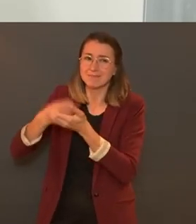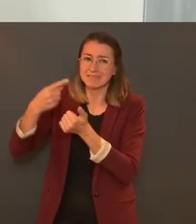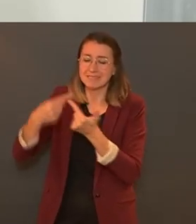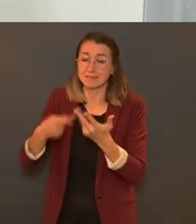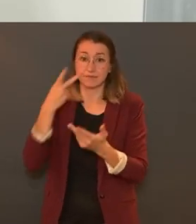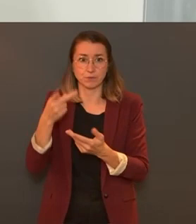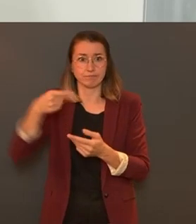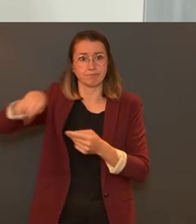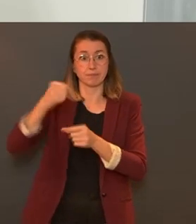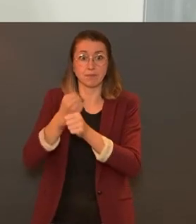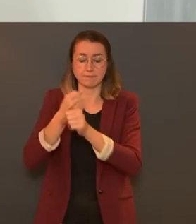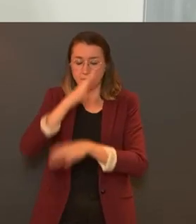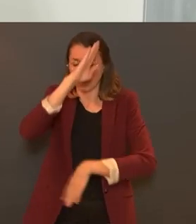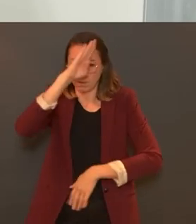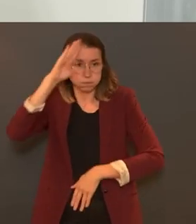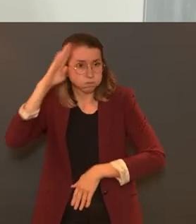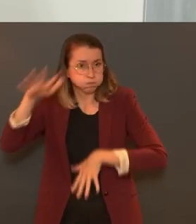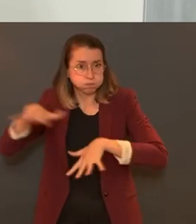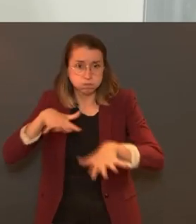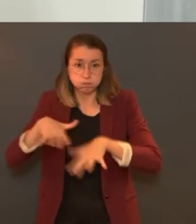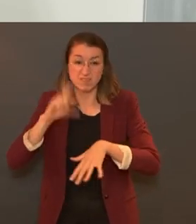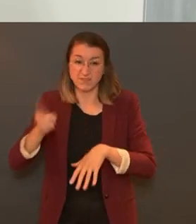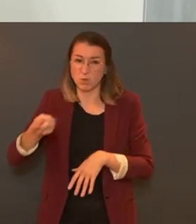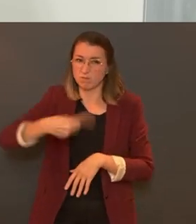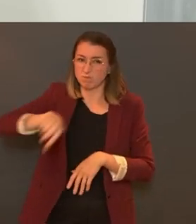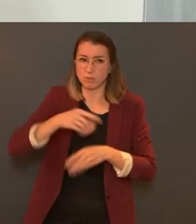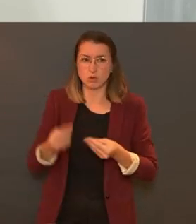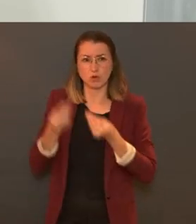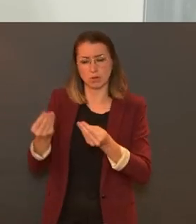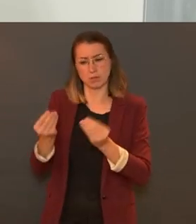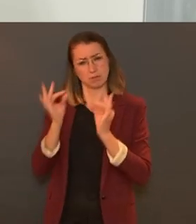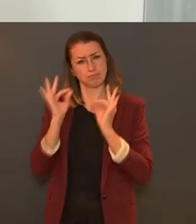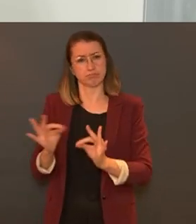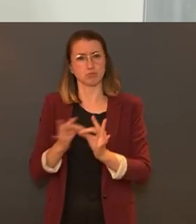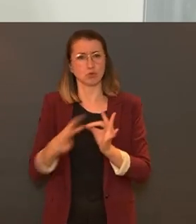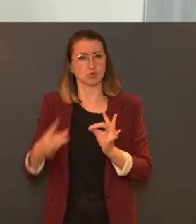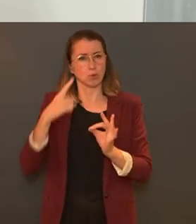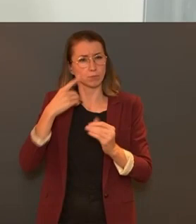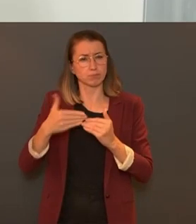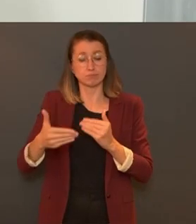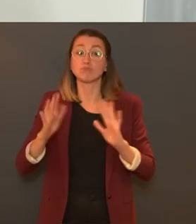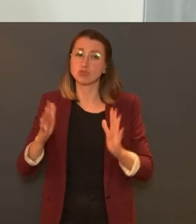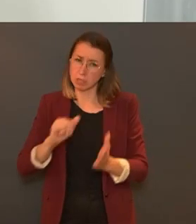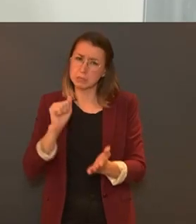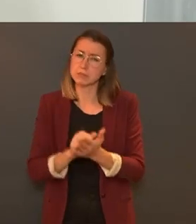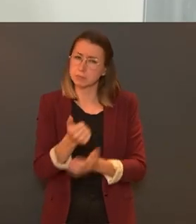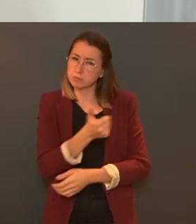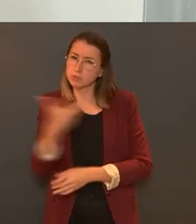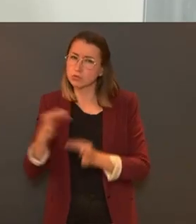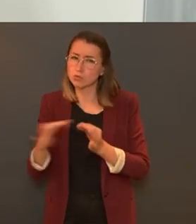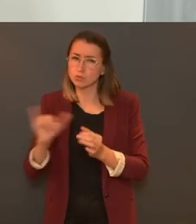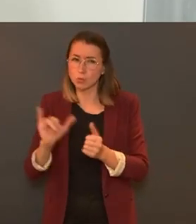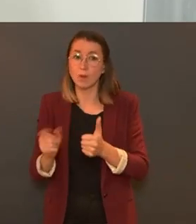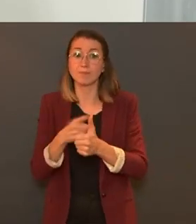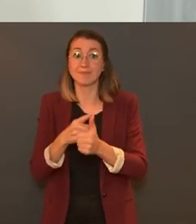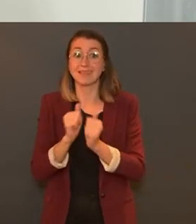travail. Une série de décisions ont donc été prises en la matière, à savoir l'augmentation de la capacité de testing des